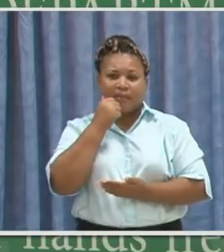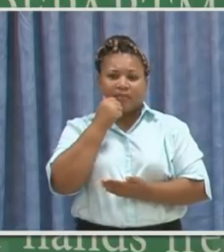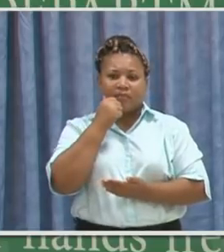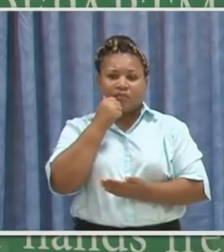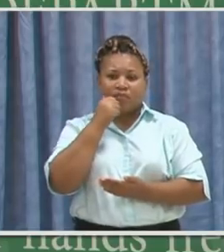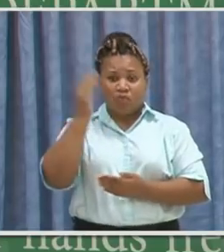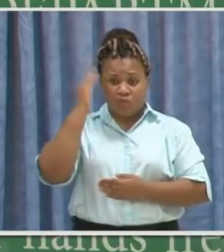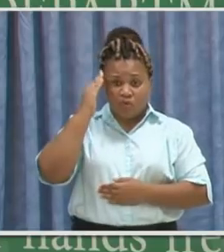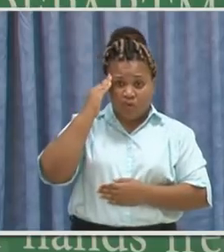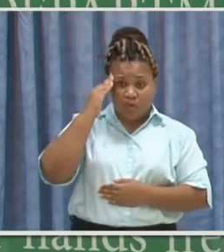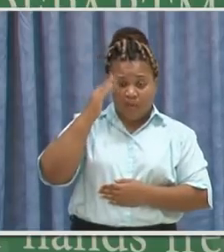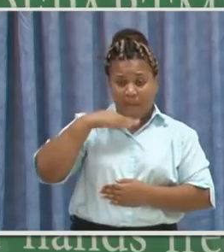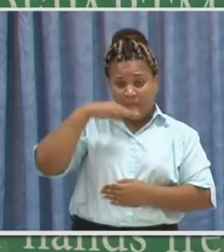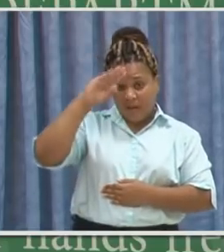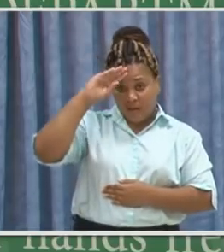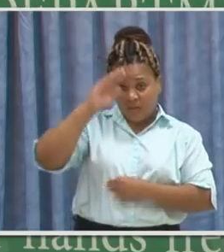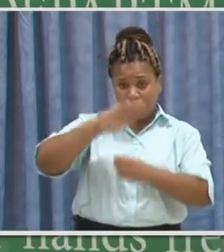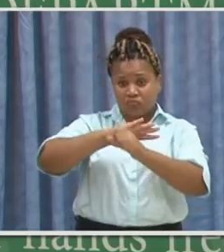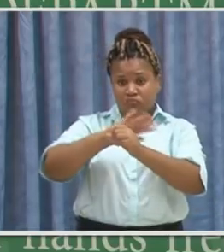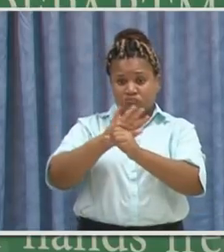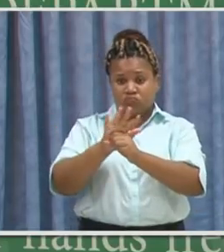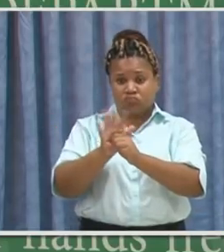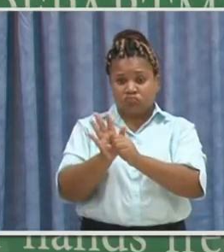pour dire alerte qui nous a élevé